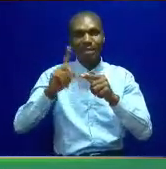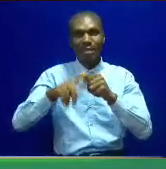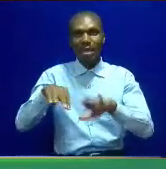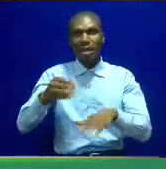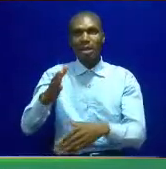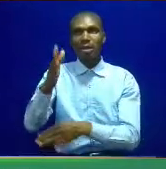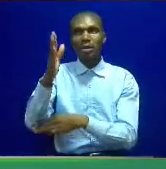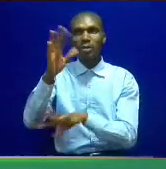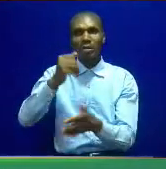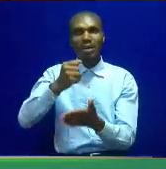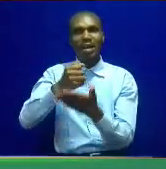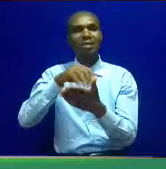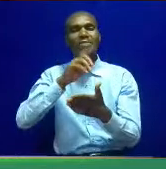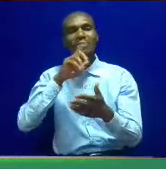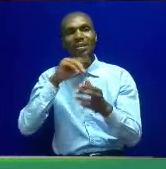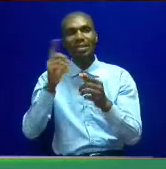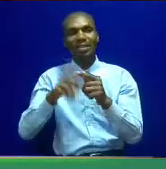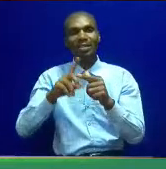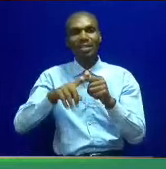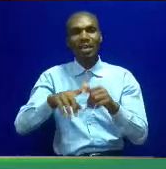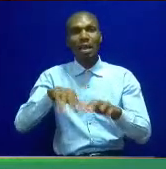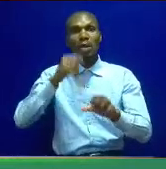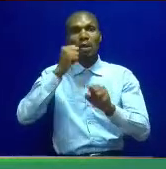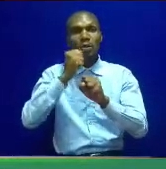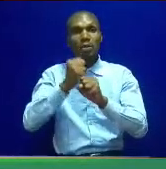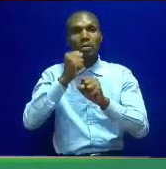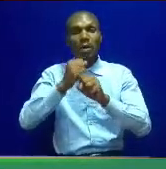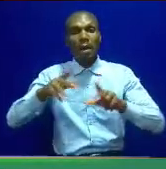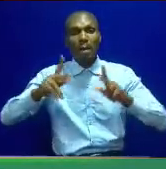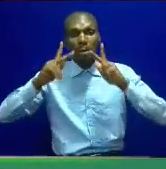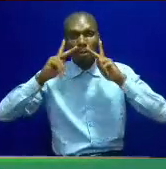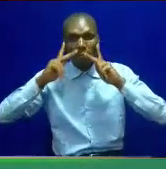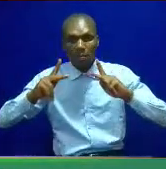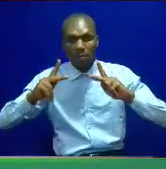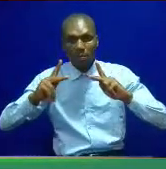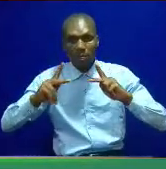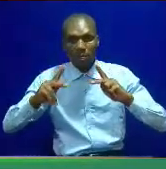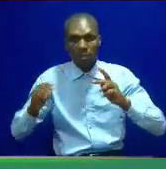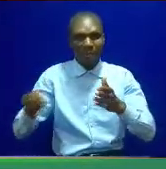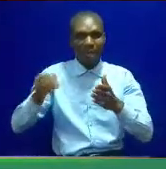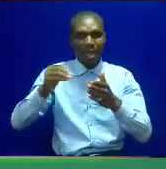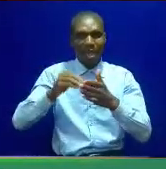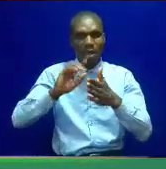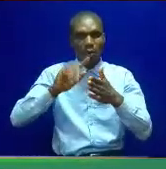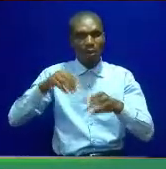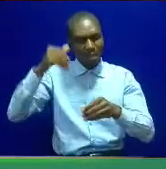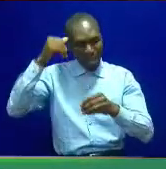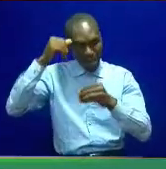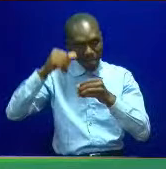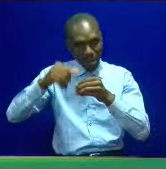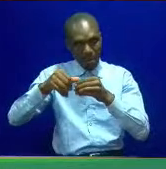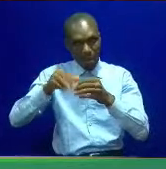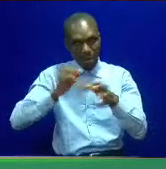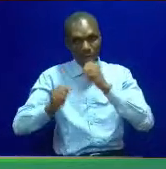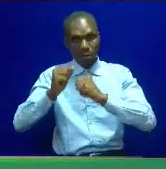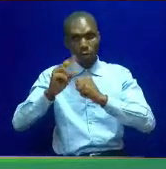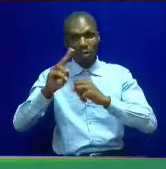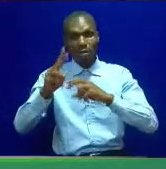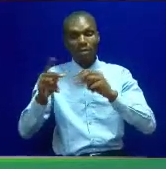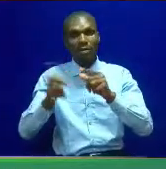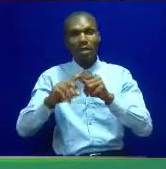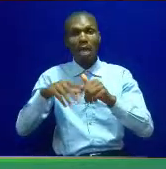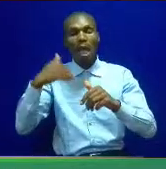konya tuka kora peaceful transition teke nto kende ngu inyora igore ya 2022 COVID ya